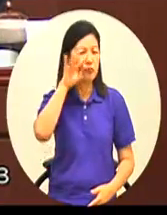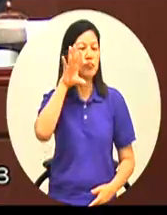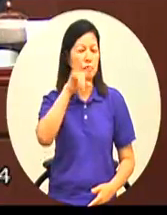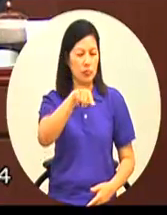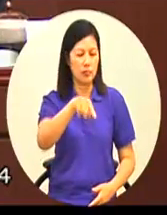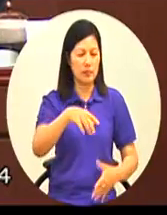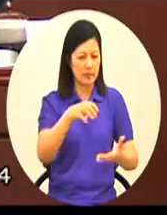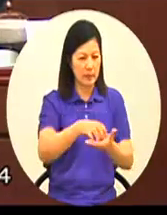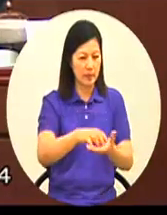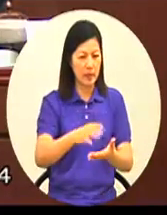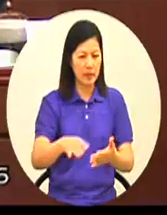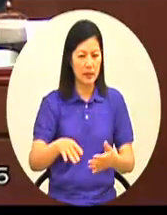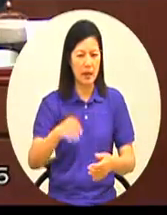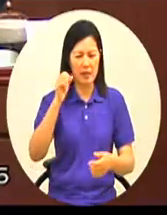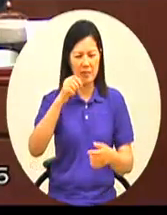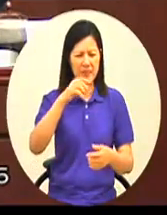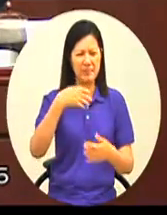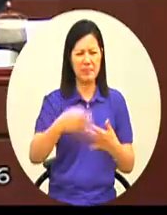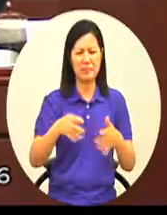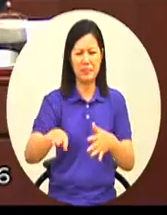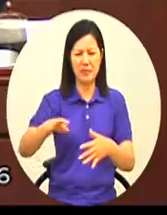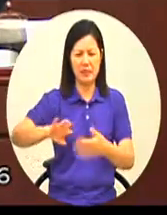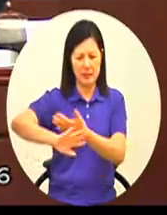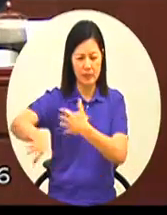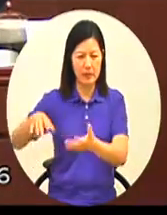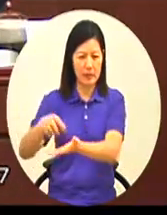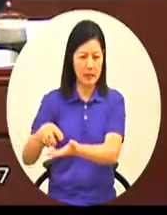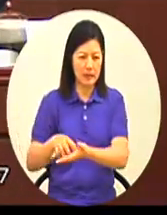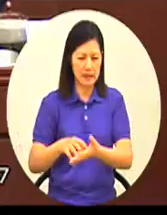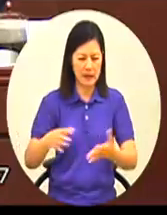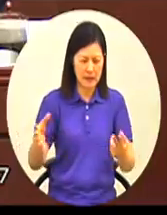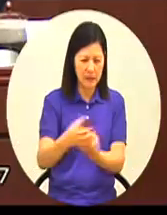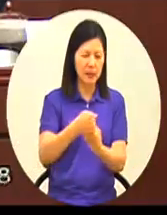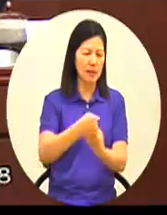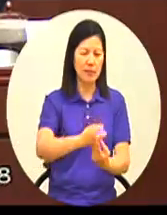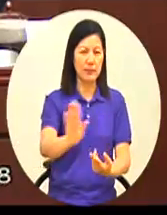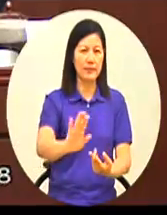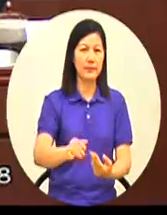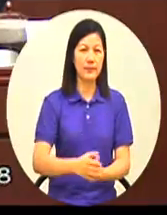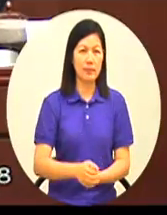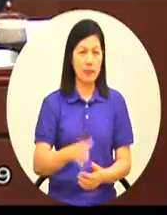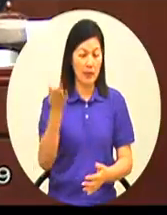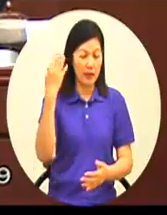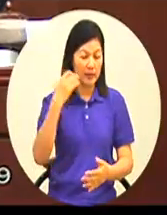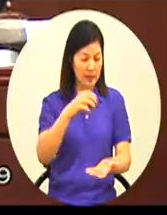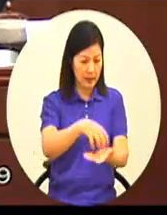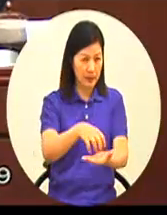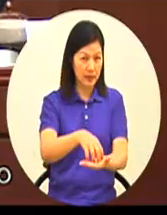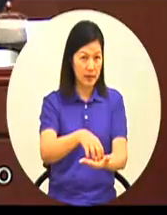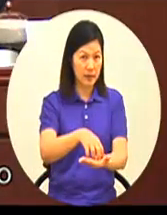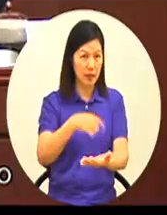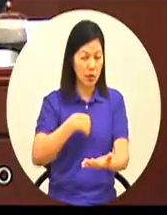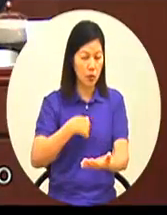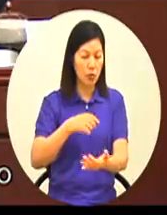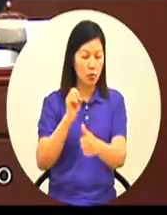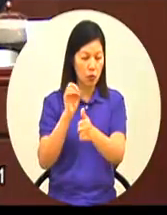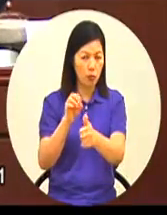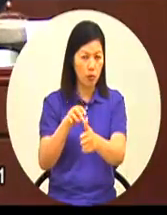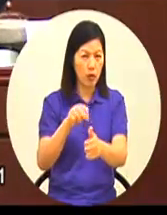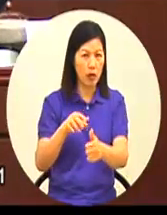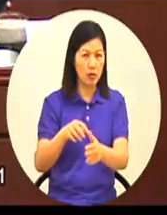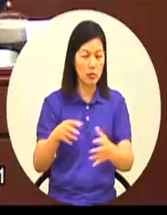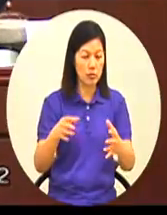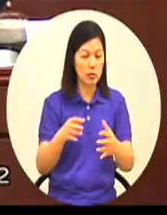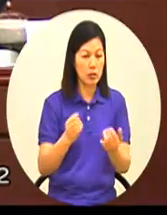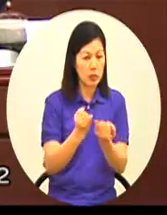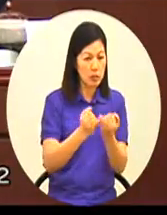认为他不希望跟其他的证做不同的结合。而且当时那张证的时候，我也跟我们很多的同志